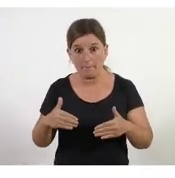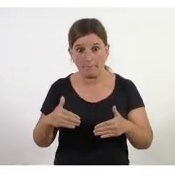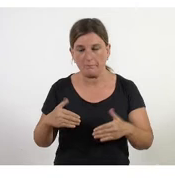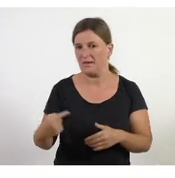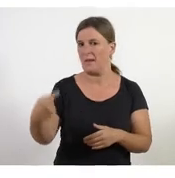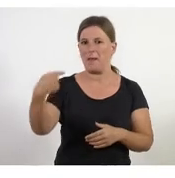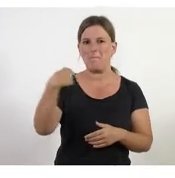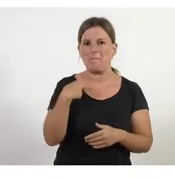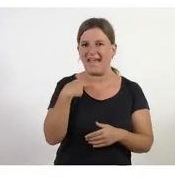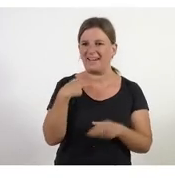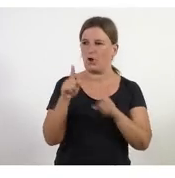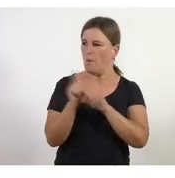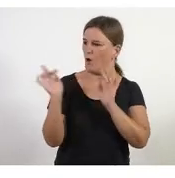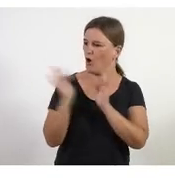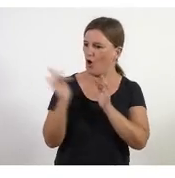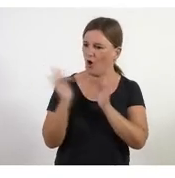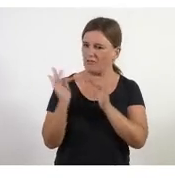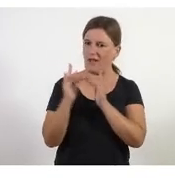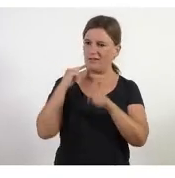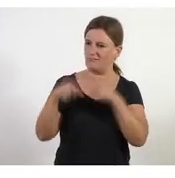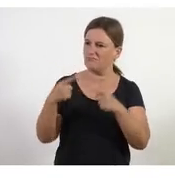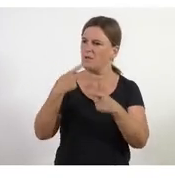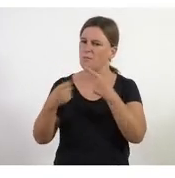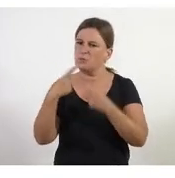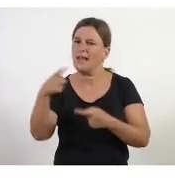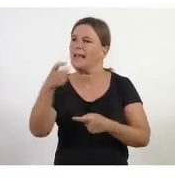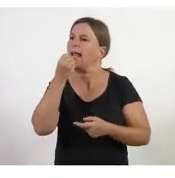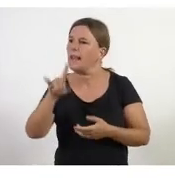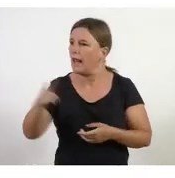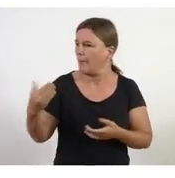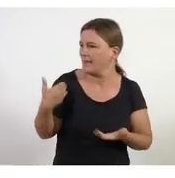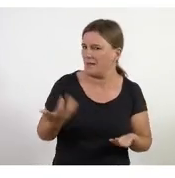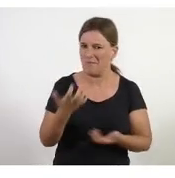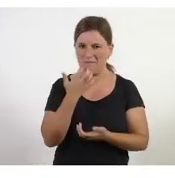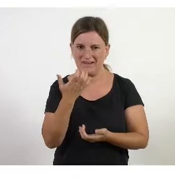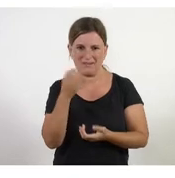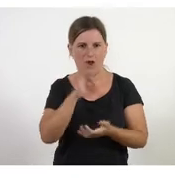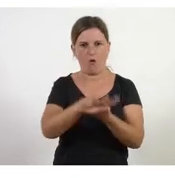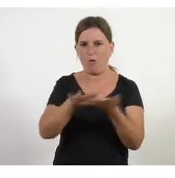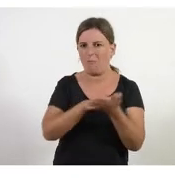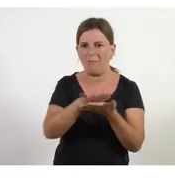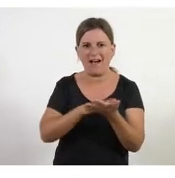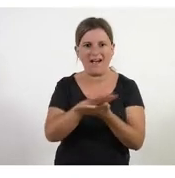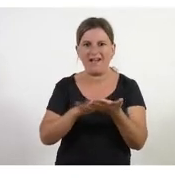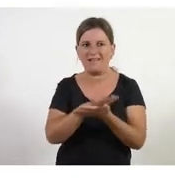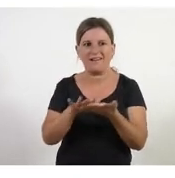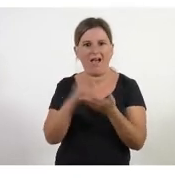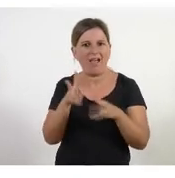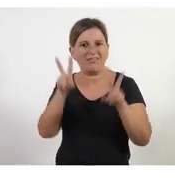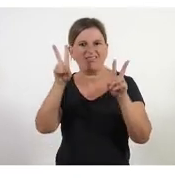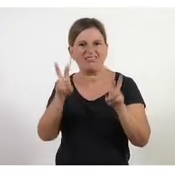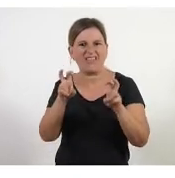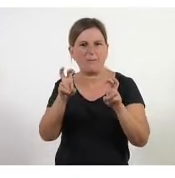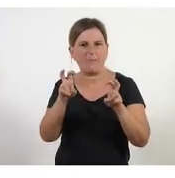perdem doncs, una mica aquell contacte de preguntar-te com ha anat el cap de setmana o parlar sobre algun tema que no